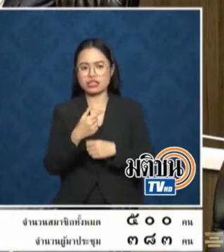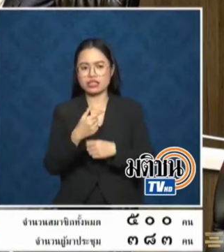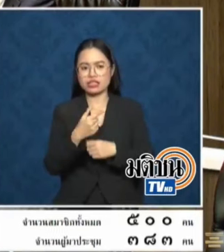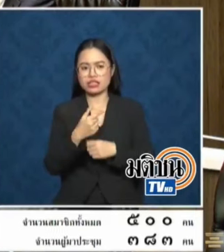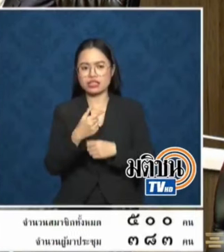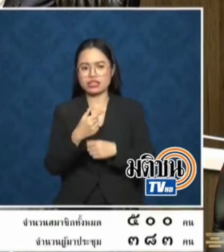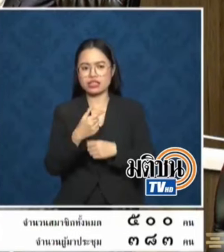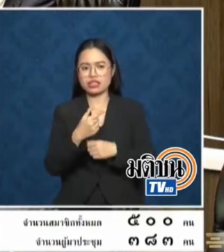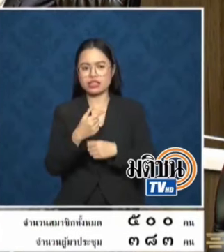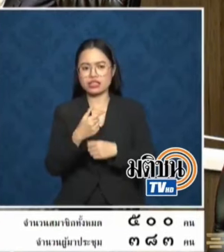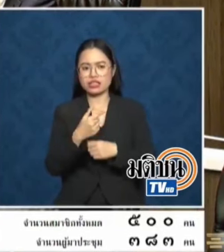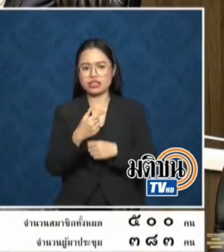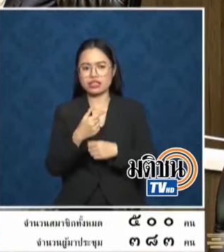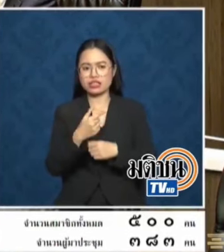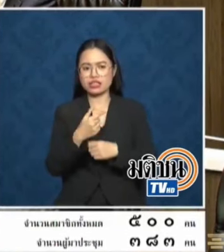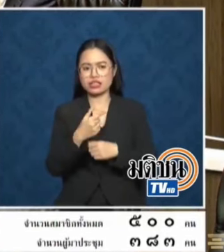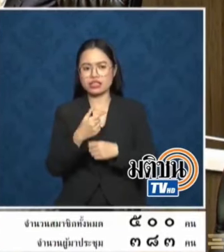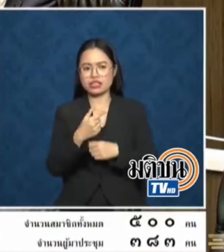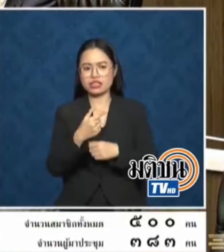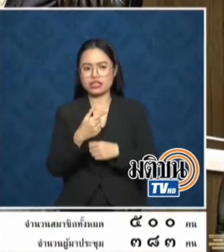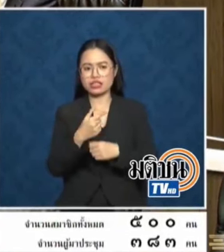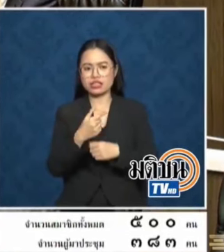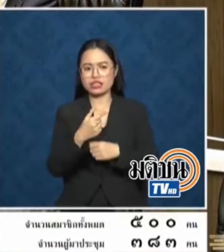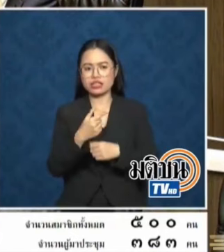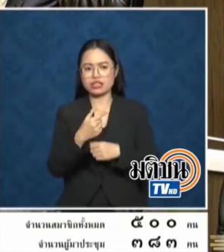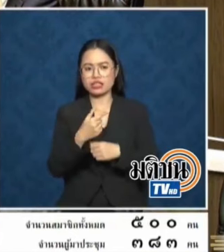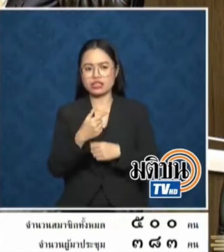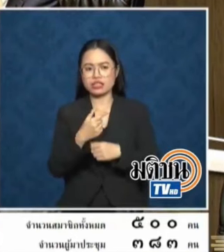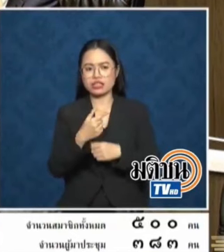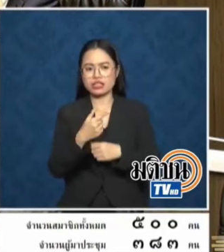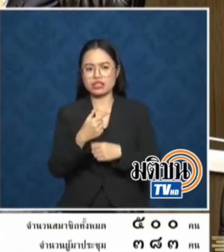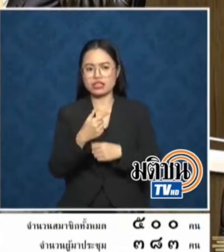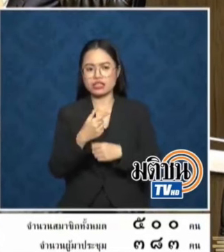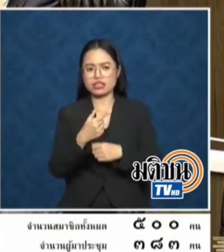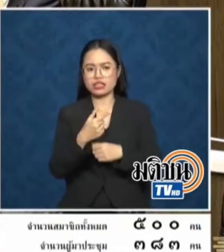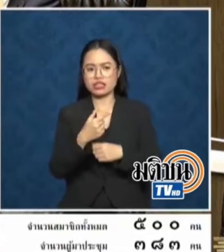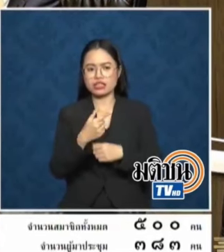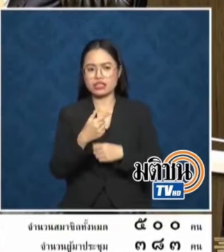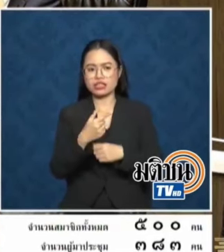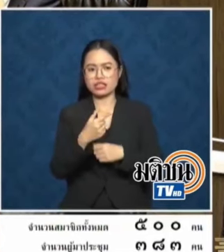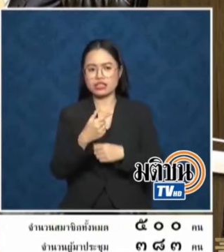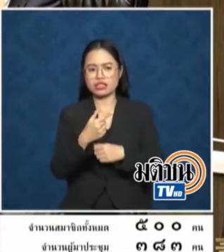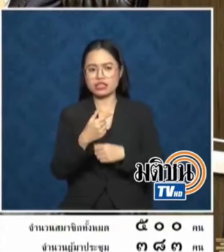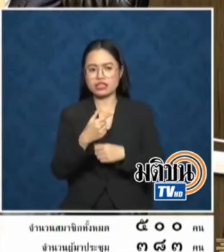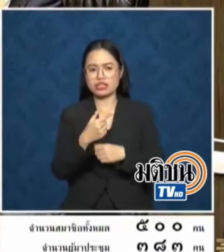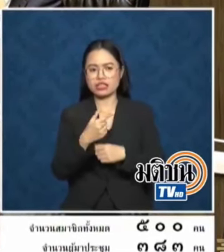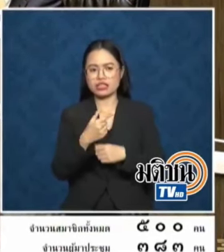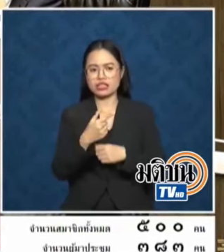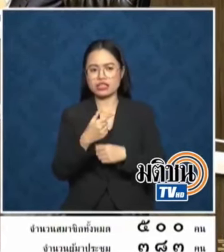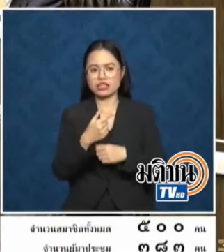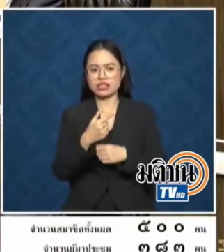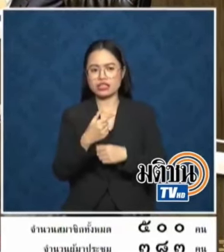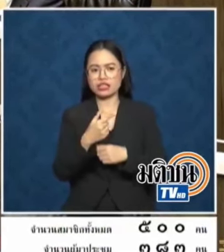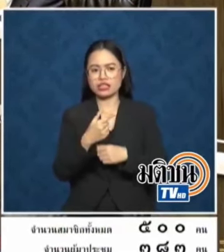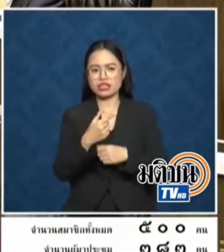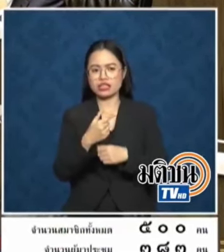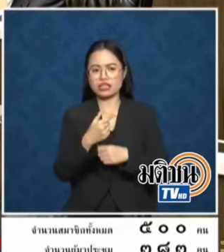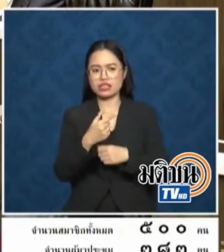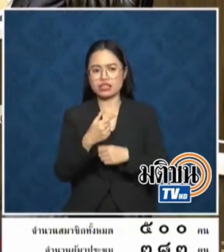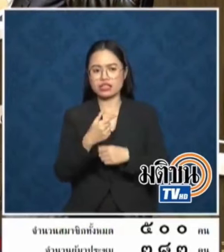ที่25พี่ชายท่านยังมาตอบไม่รู้ในสภาให้เราได้ชื่นใจบ้างนะครับแต่ท่านเล่นไม่มาเลยอย่างนี้เนี่ยผมว่าเ